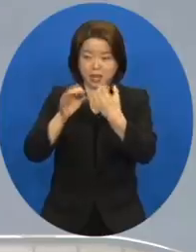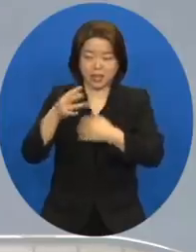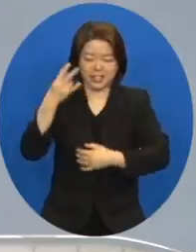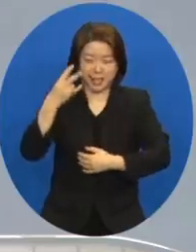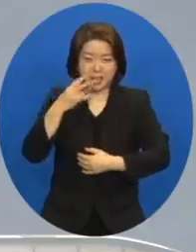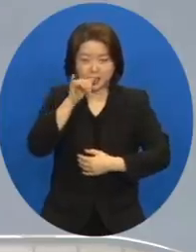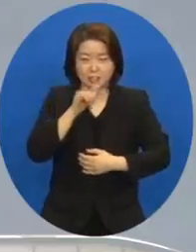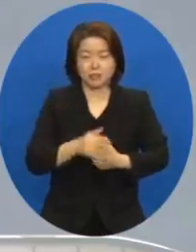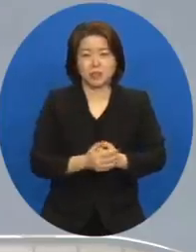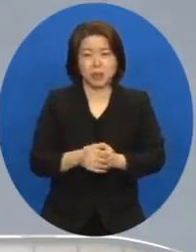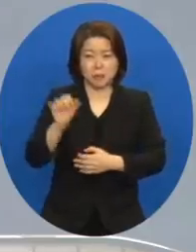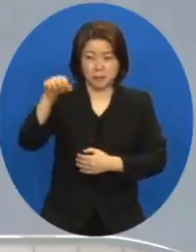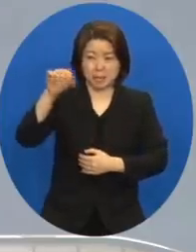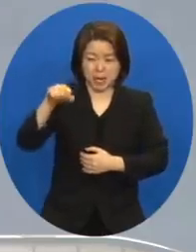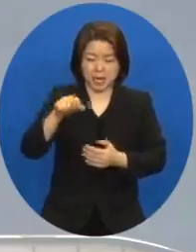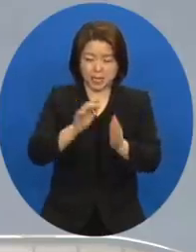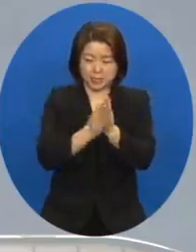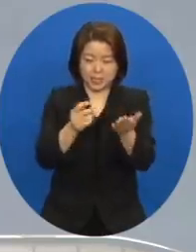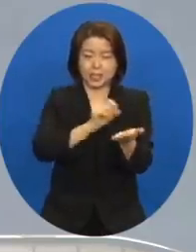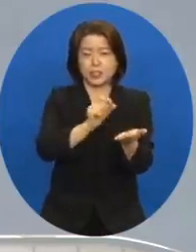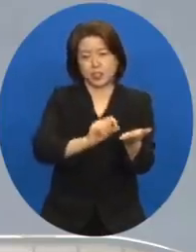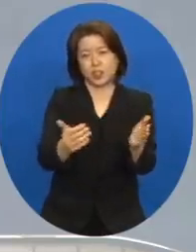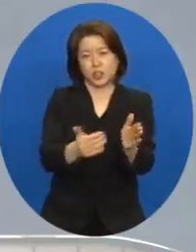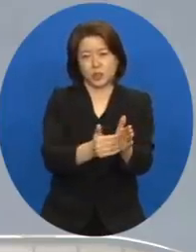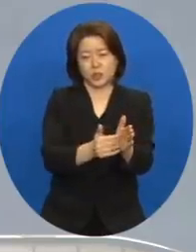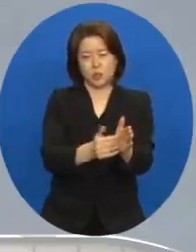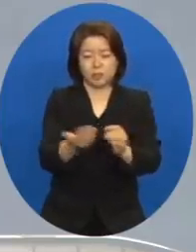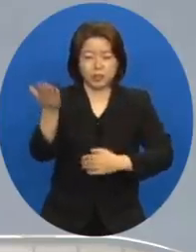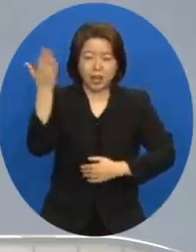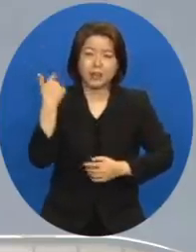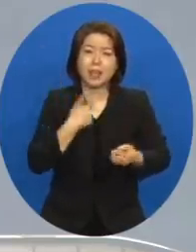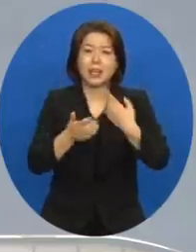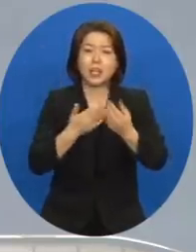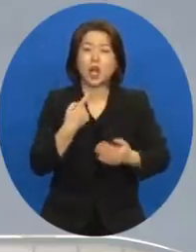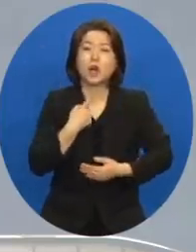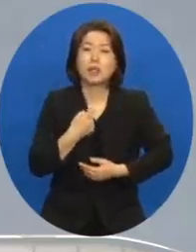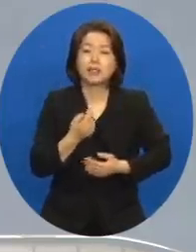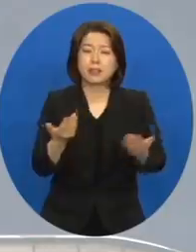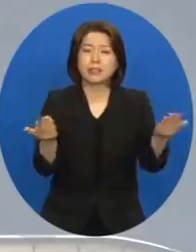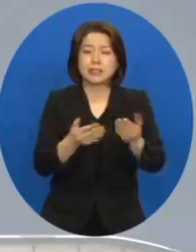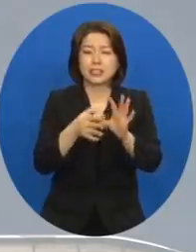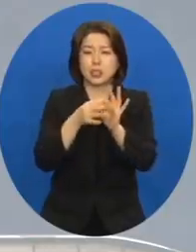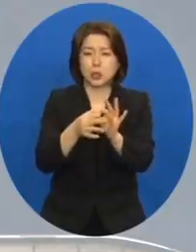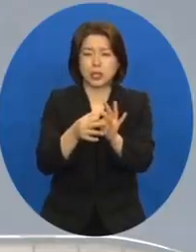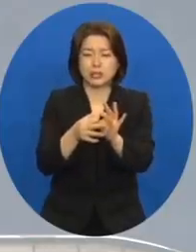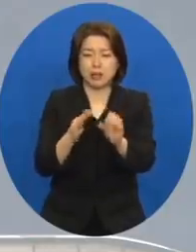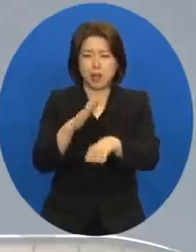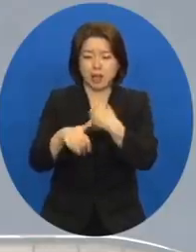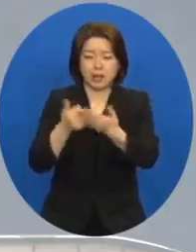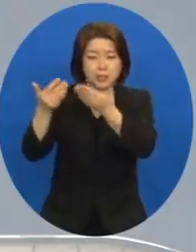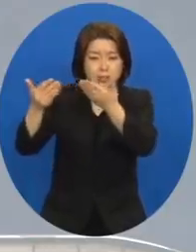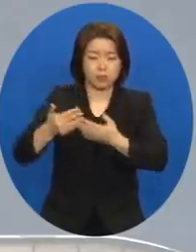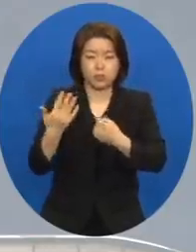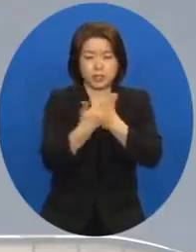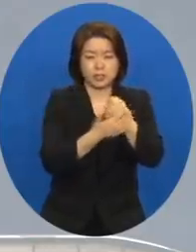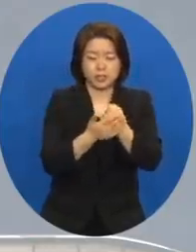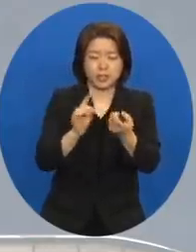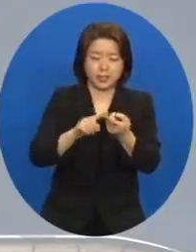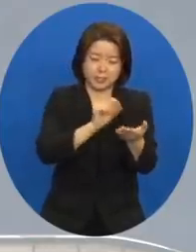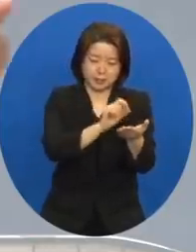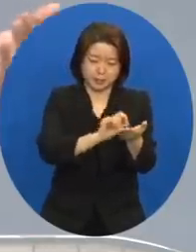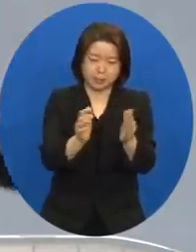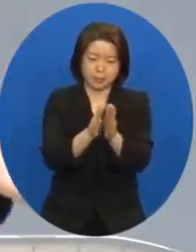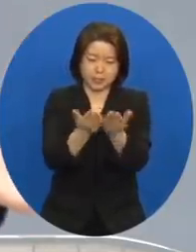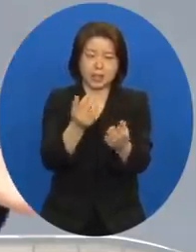썼어요 자기가 그때 경우 경험했던 그 일을 아 통해서 하나님의 은혜를 쓴 거예요